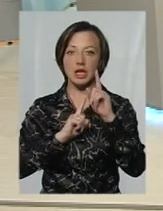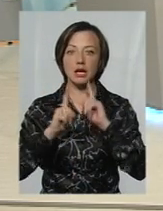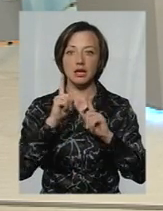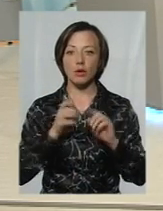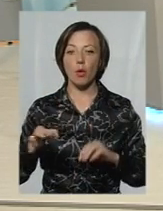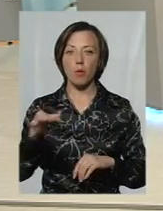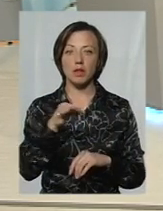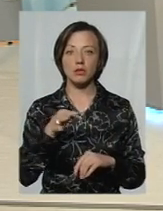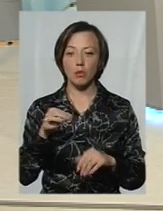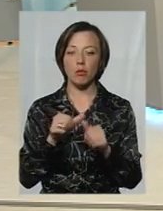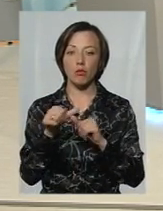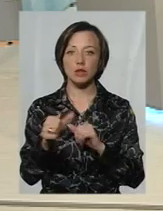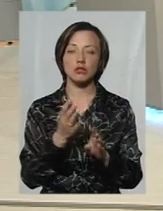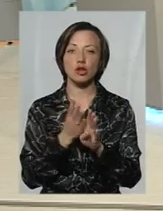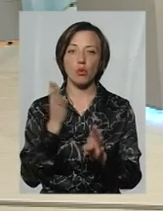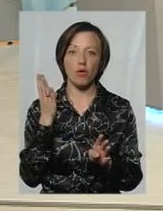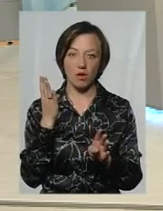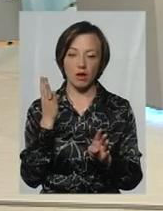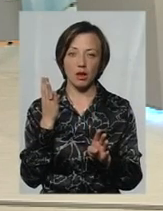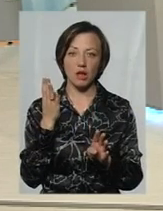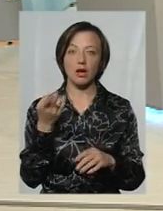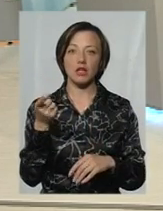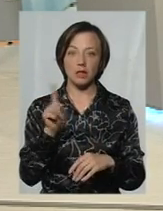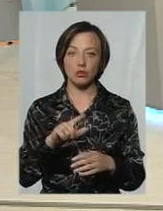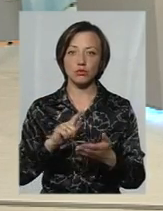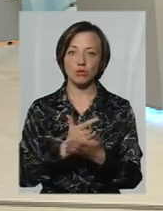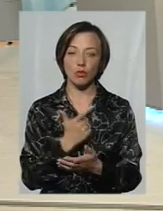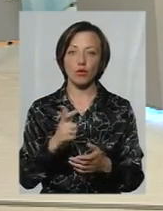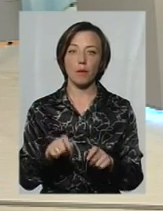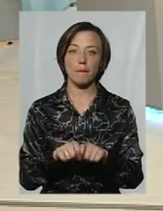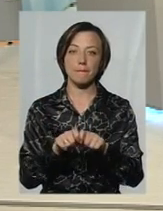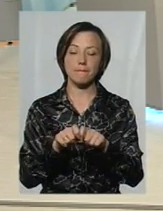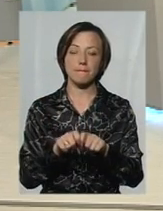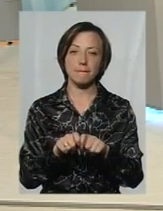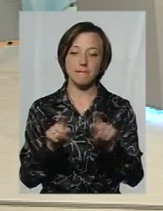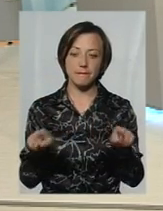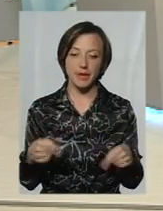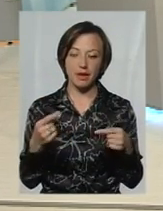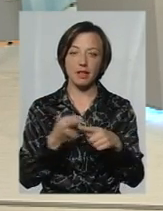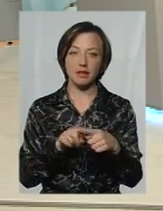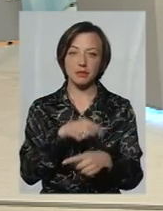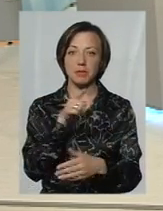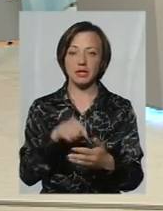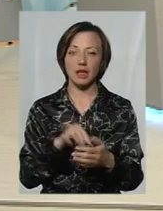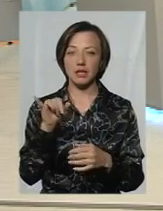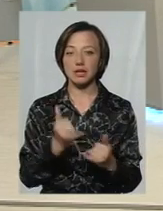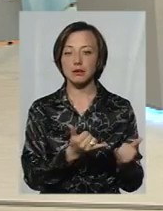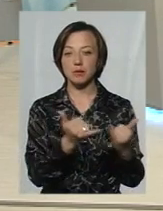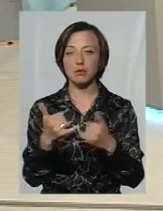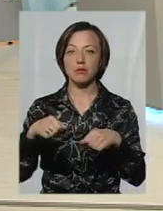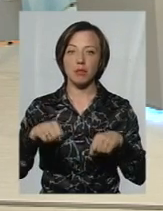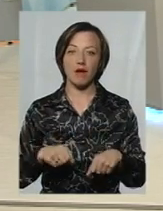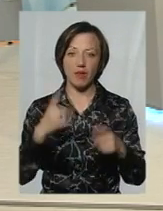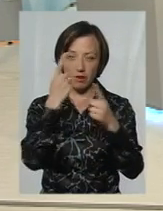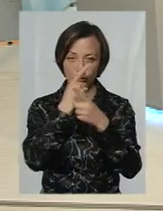Хмельницької обласної ради позачергова теж черговий раз порушила ці питання. Та, власне, забезпечення права на